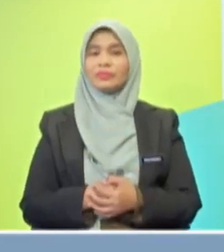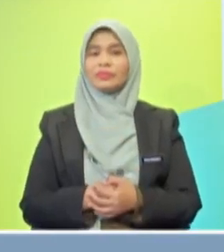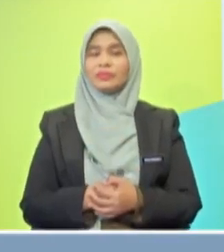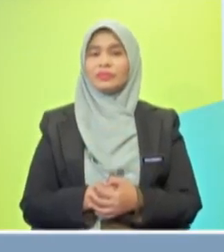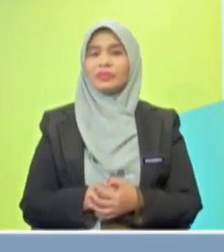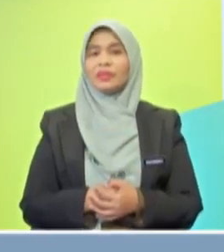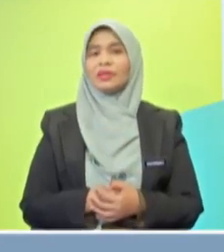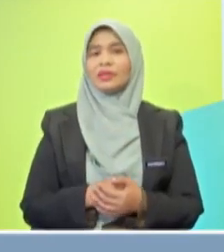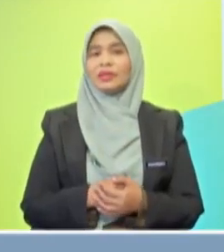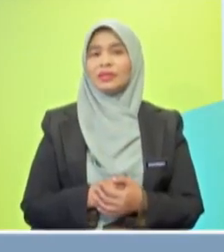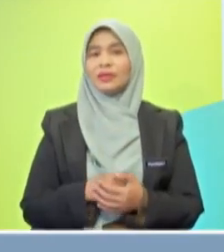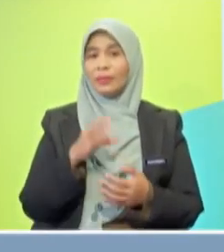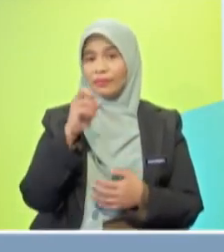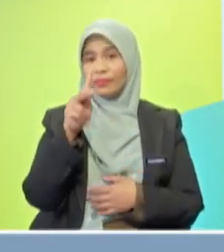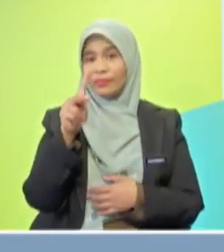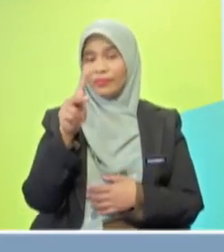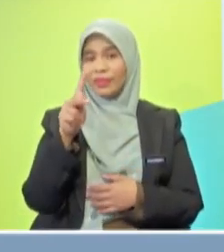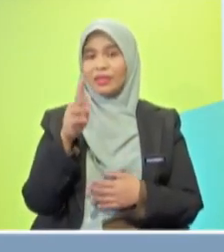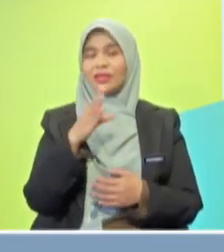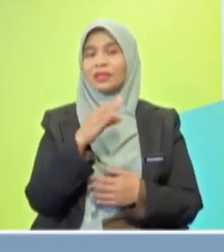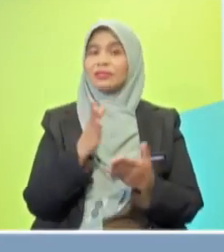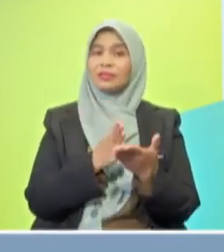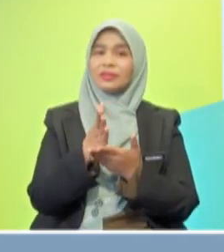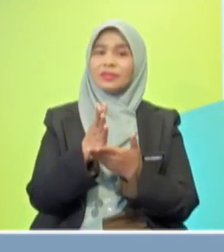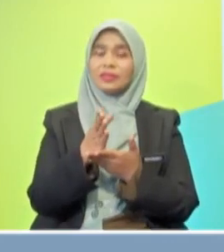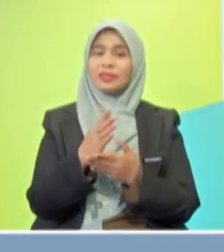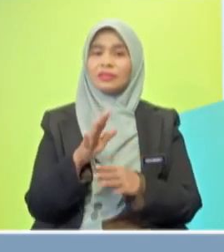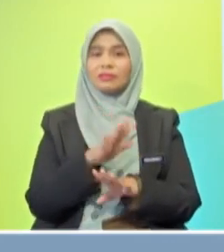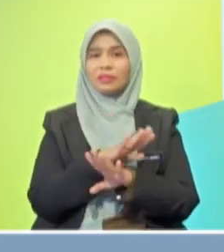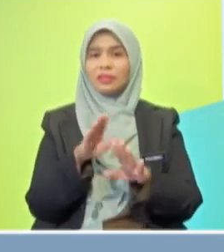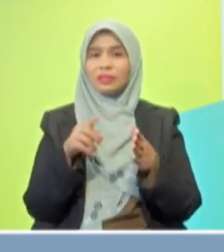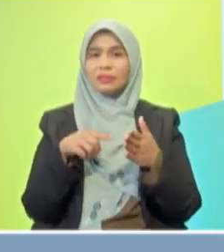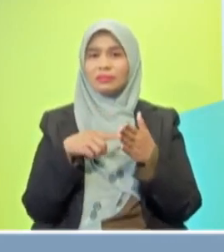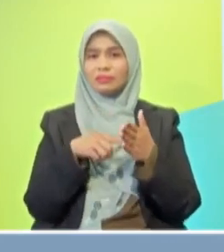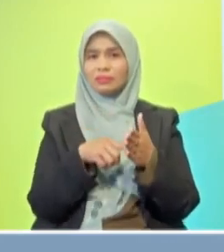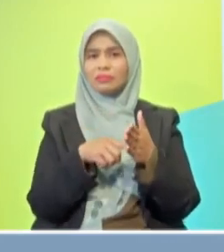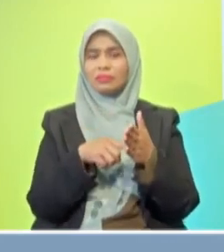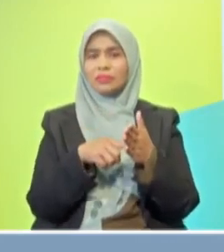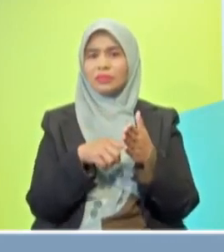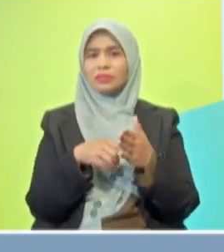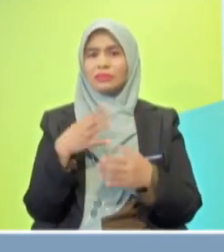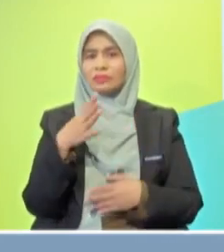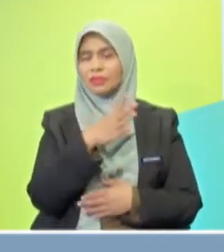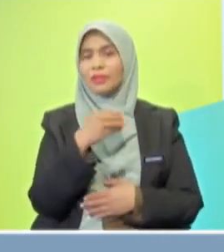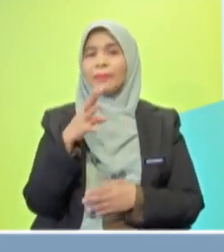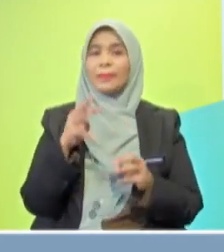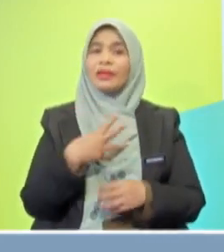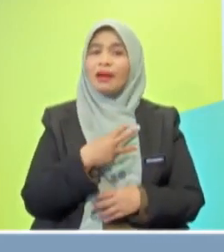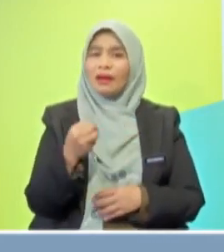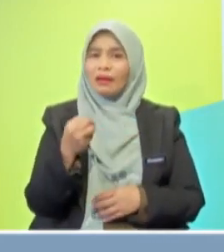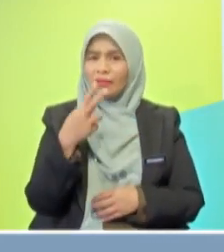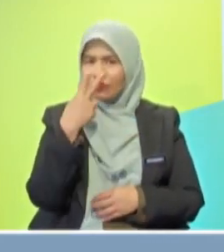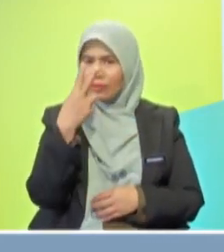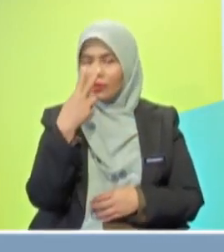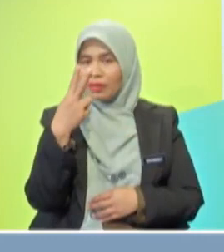kita berdosa. Okey. Dan yang seterusnya, tidak menonjol dan menarik perhatian. Ha,